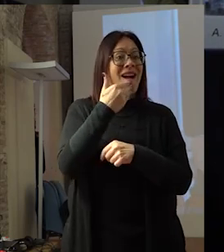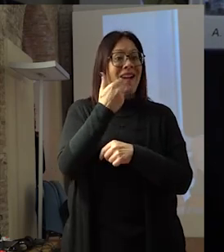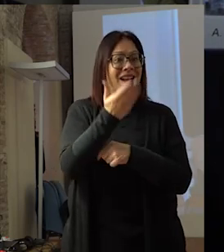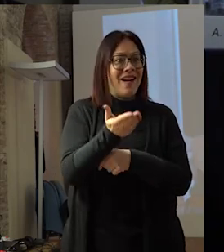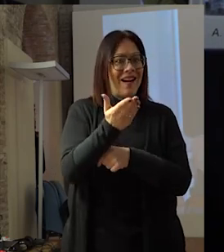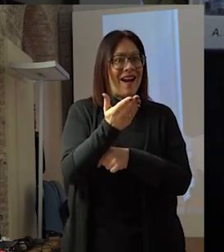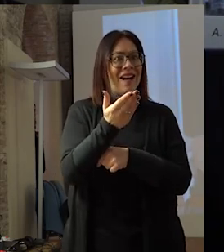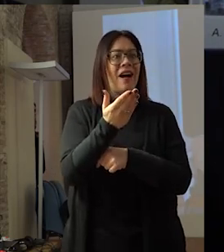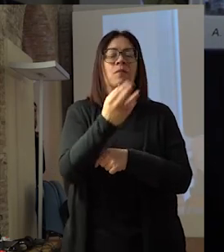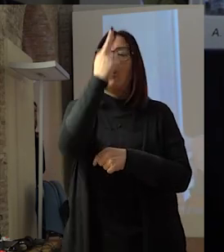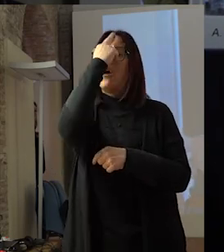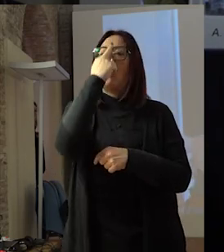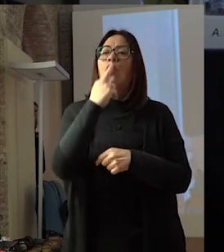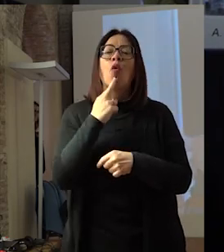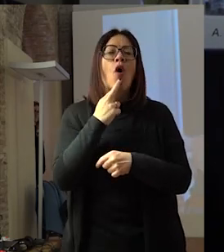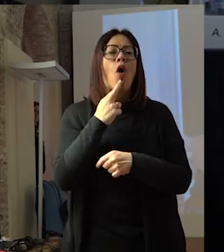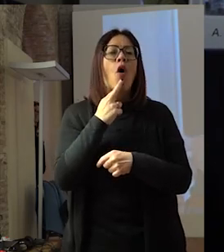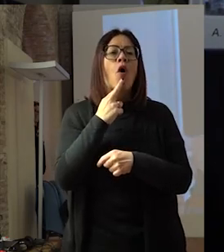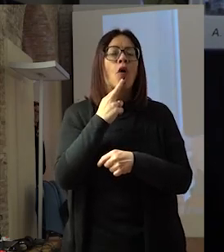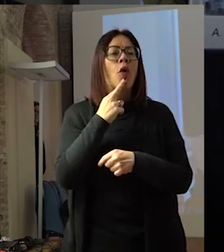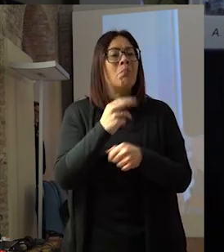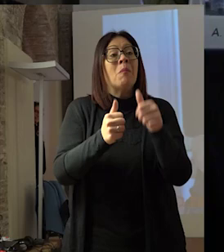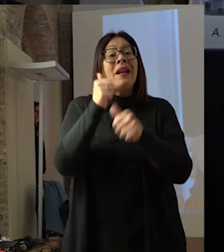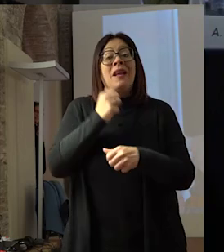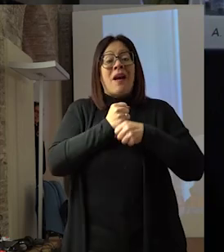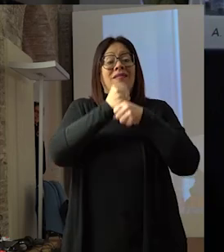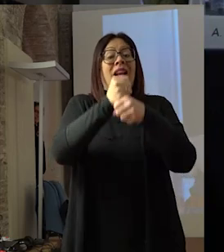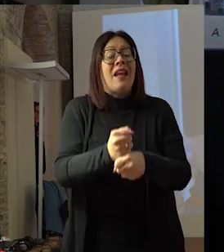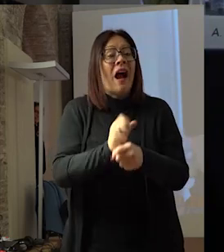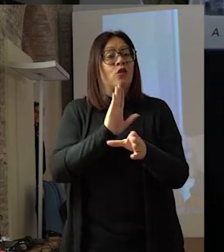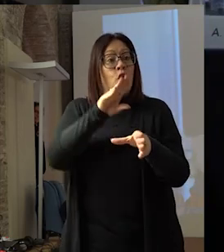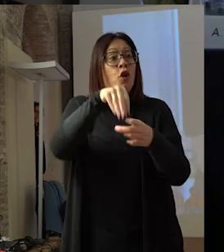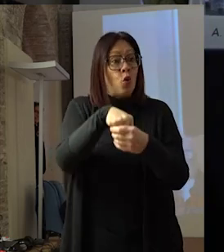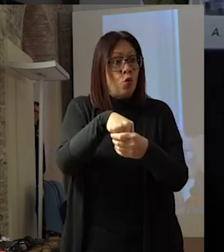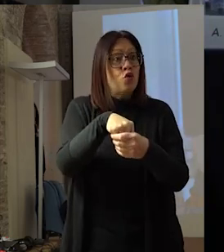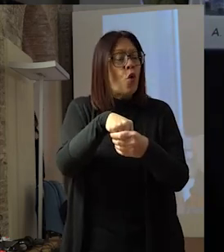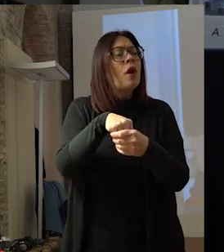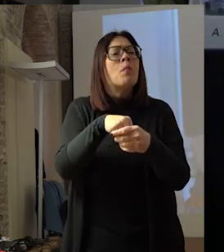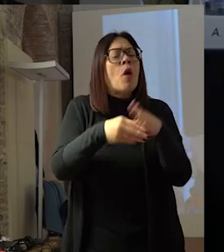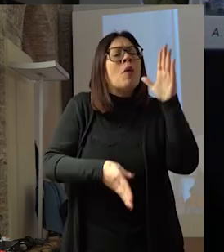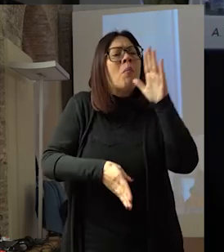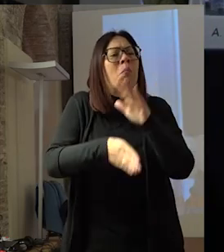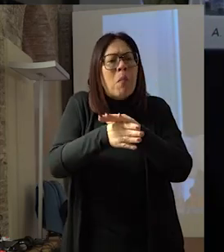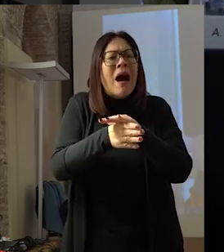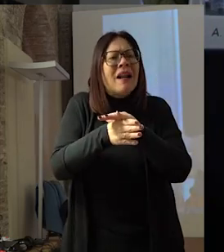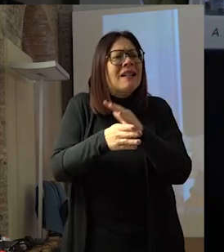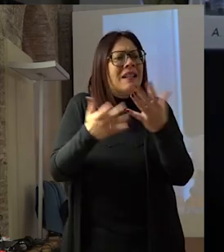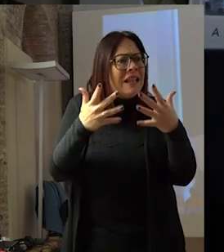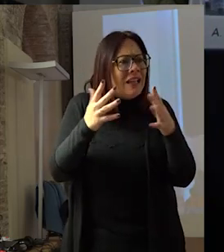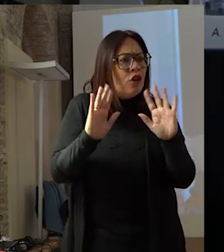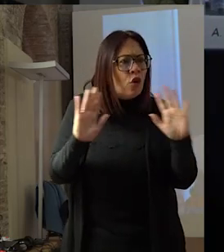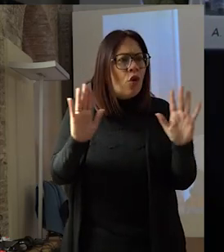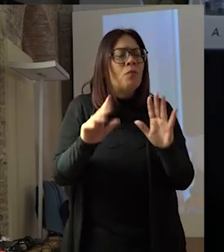ha avuto il ruolo di delegato del rettore per l'inclusione da quando è stata istituita questo ruolo con la